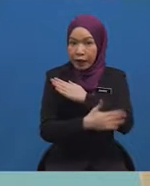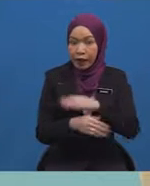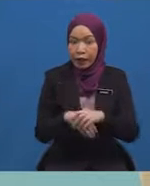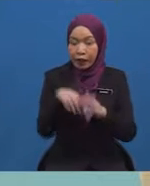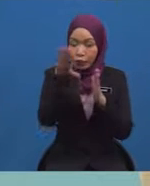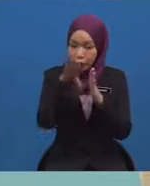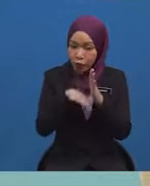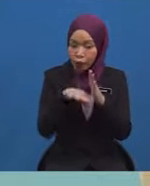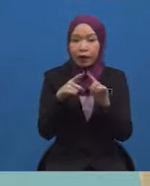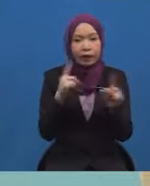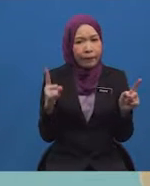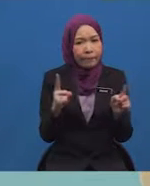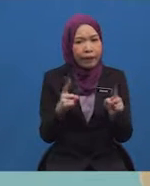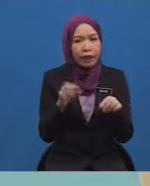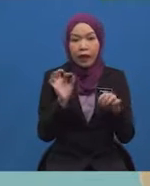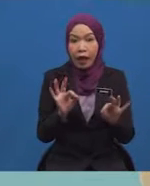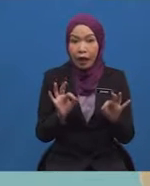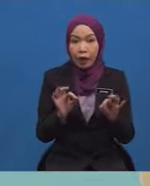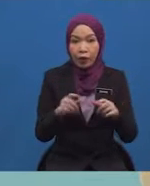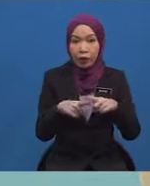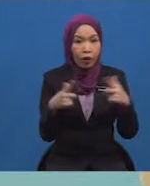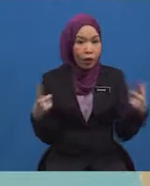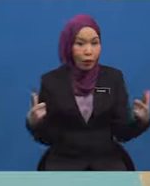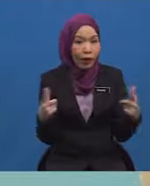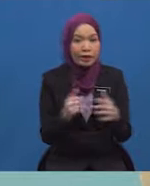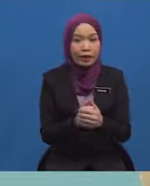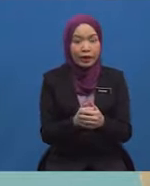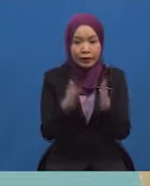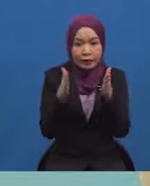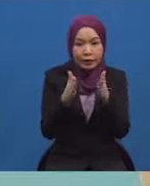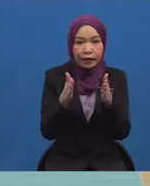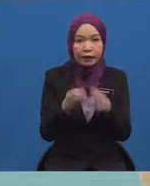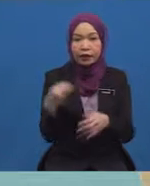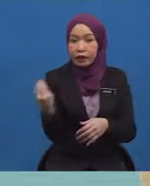kecil akan menunjukkan taburan penduduk yang padat.